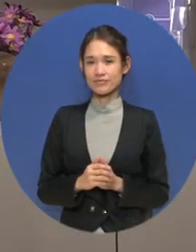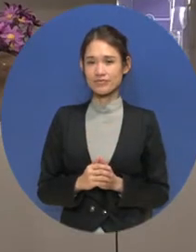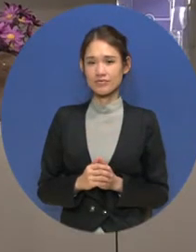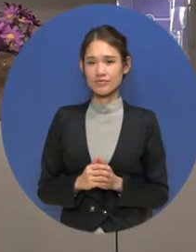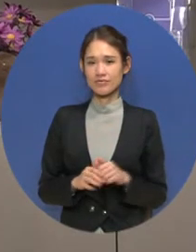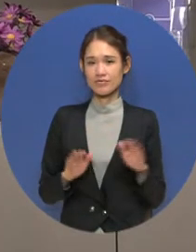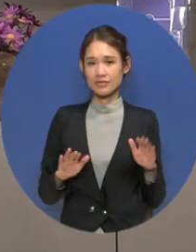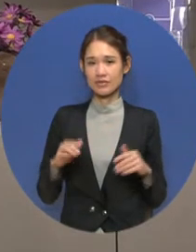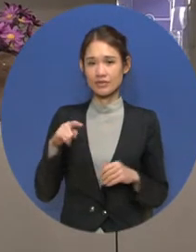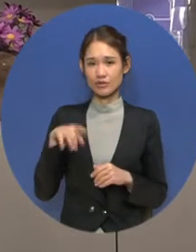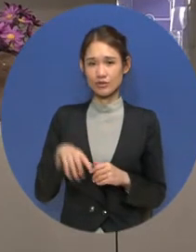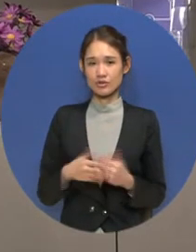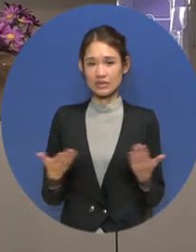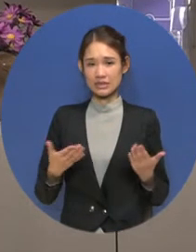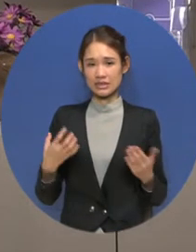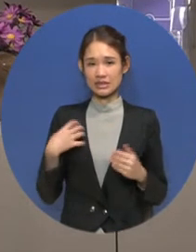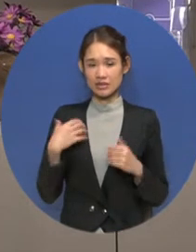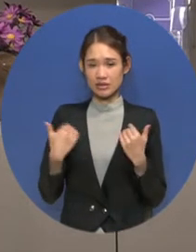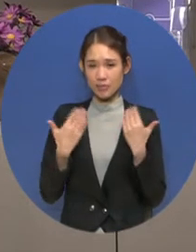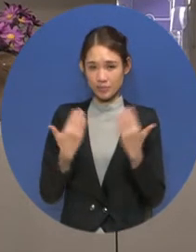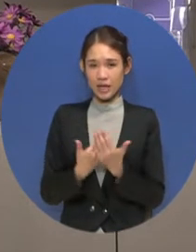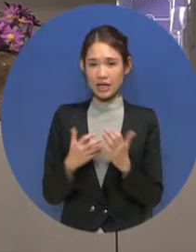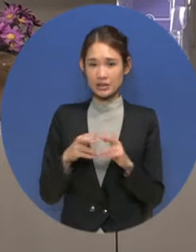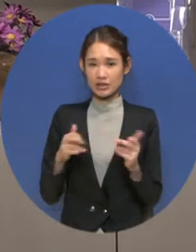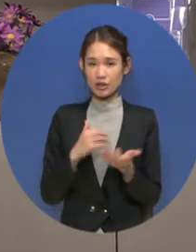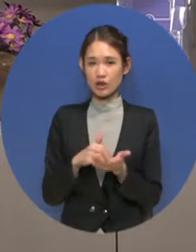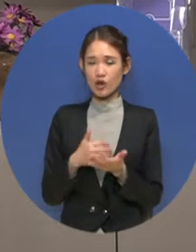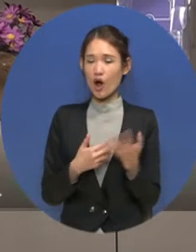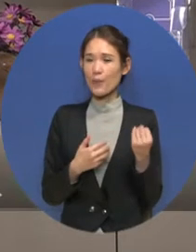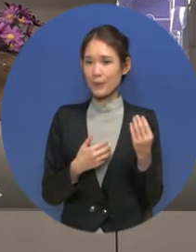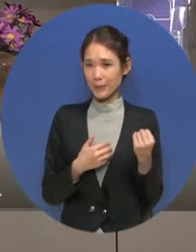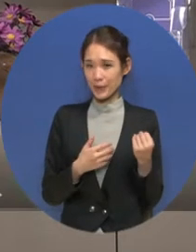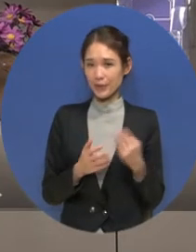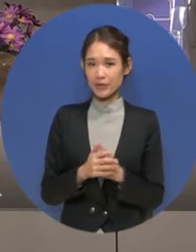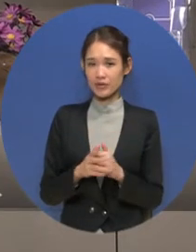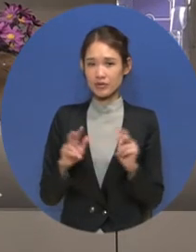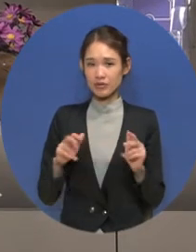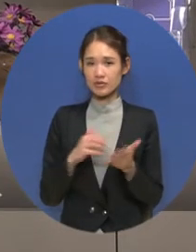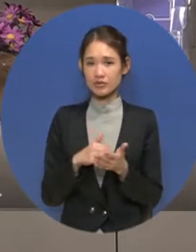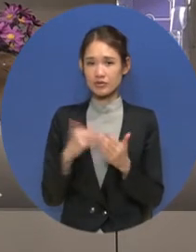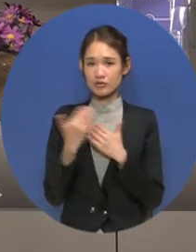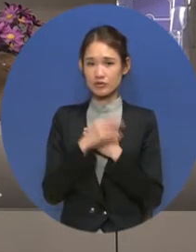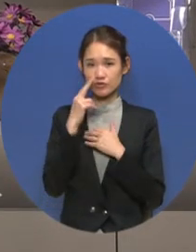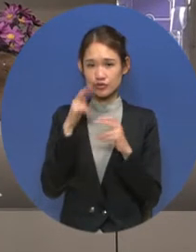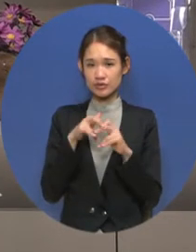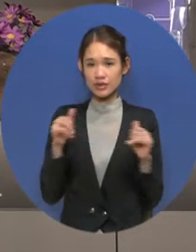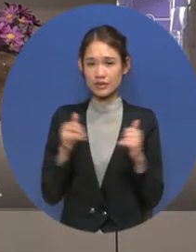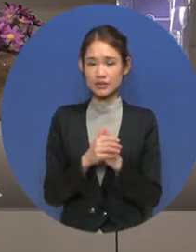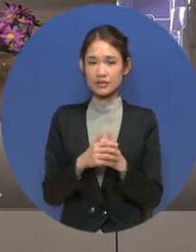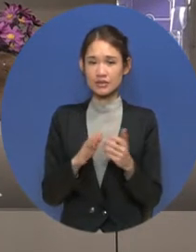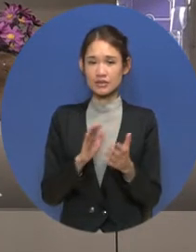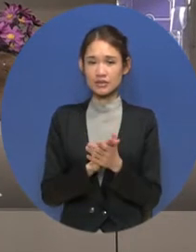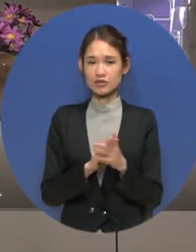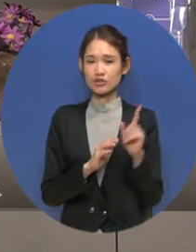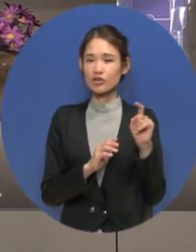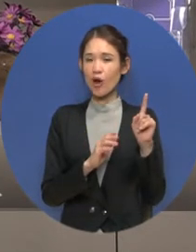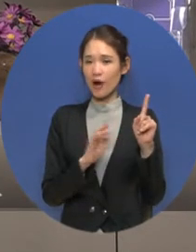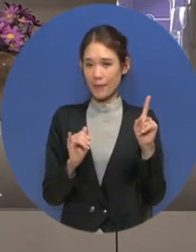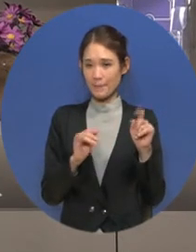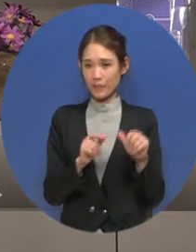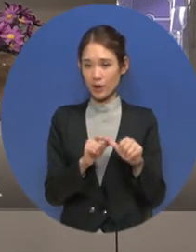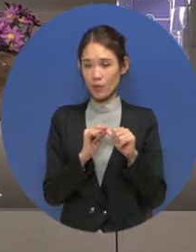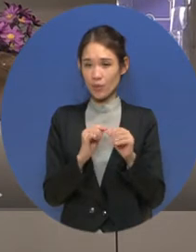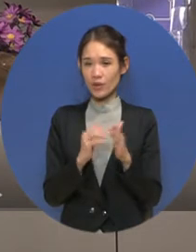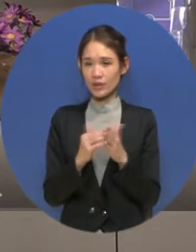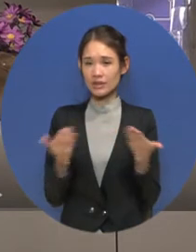현재 이곳에서 근무하고 있는 발달장애 근로자들은 총 몇 명입니까? 네, 지금 현재 중증장애인 친구들이 11명이 고용되어서